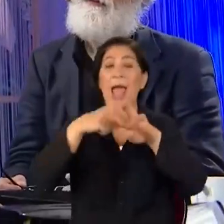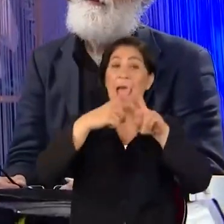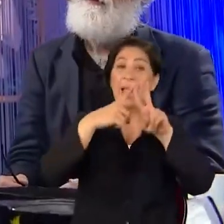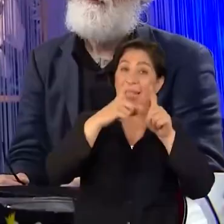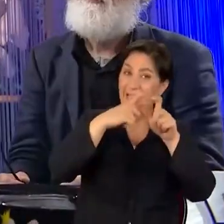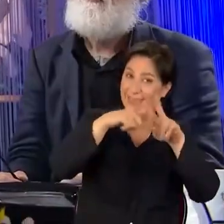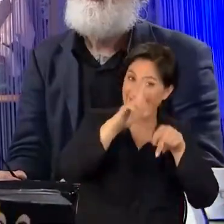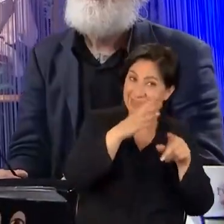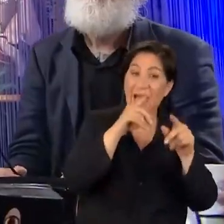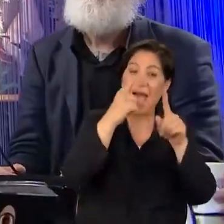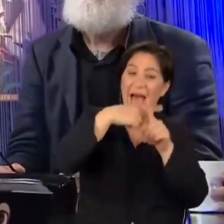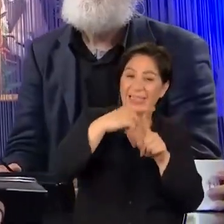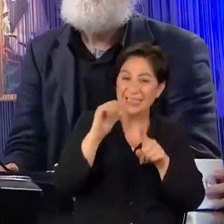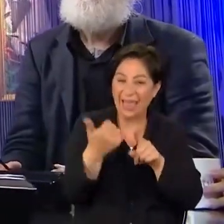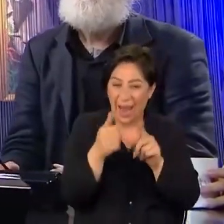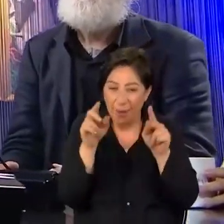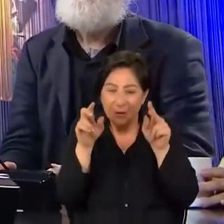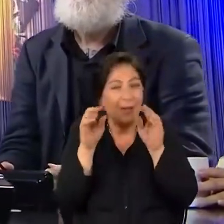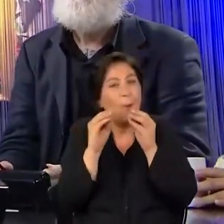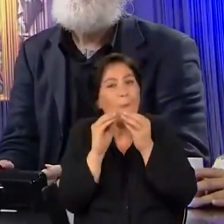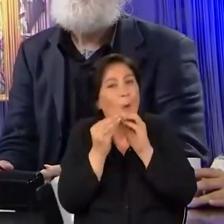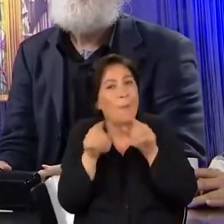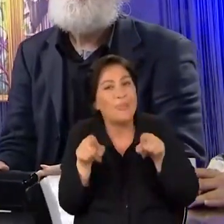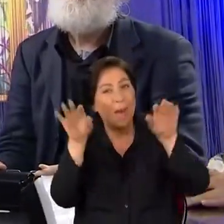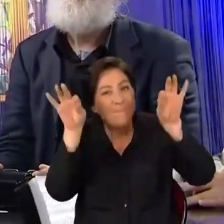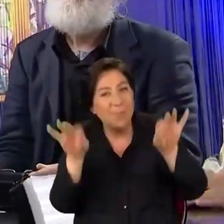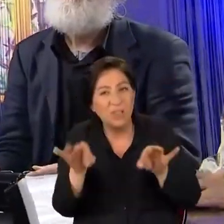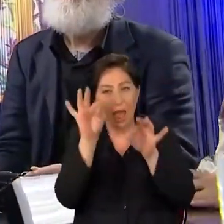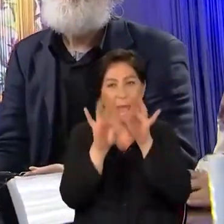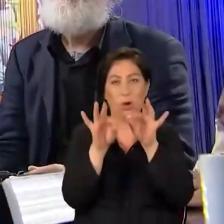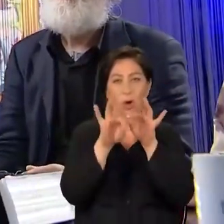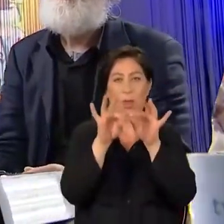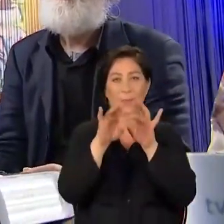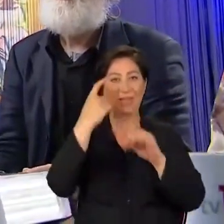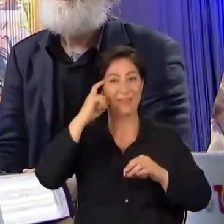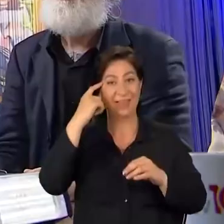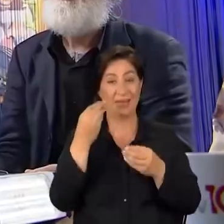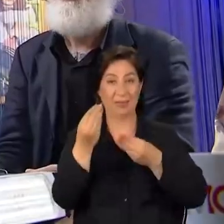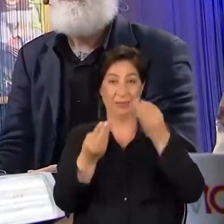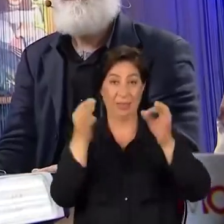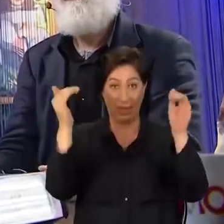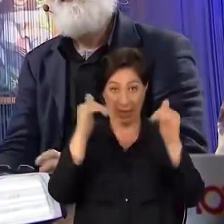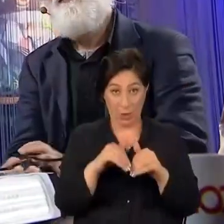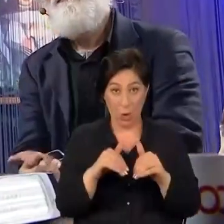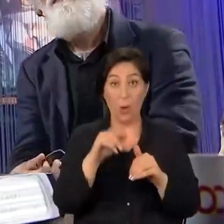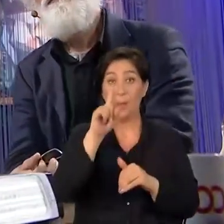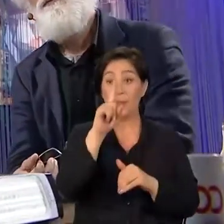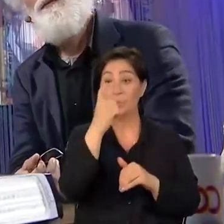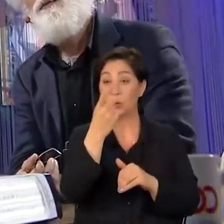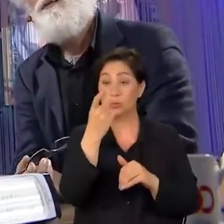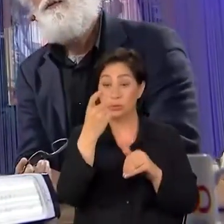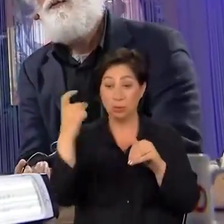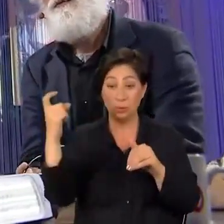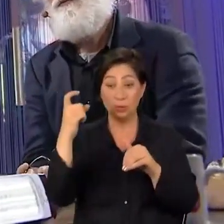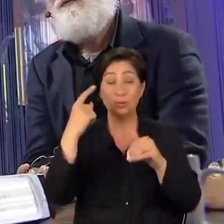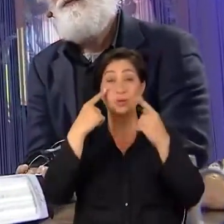artı değer meselesinden başlayan bir ekonomik önerme geliyor ve 1900'lerin başlarında